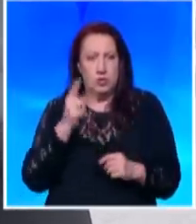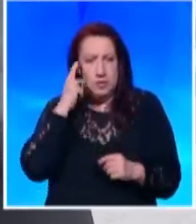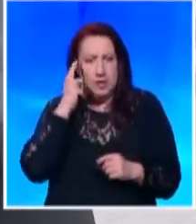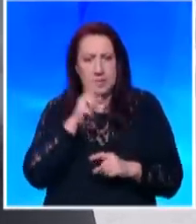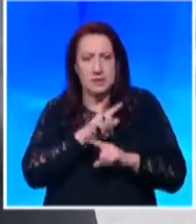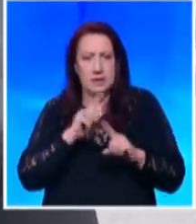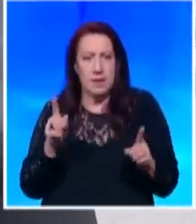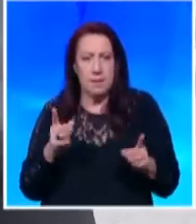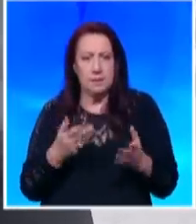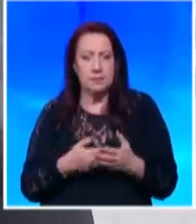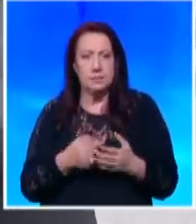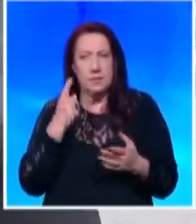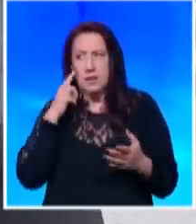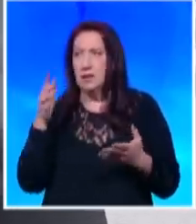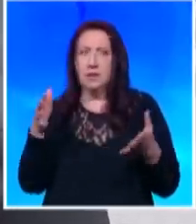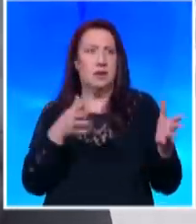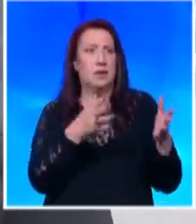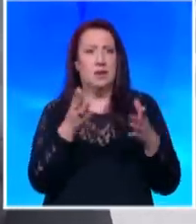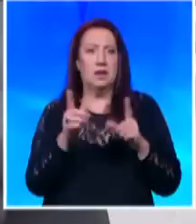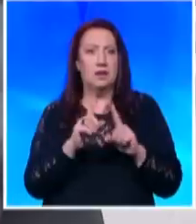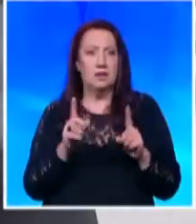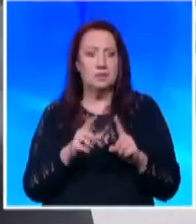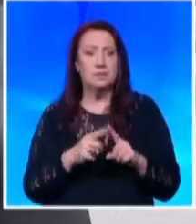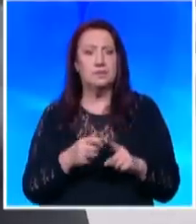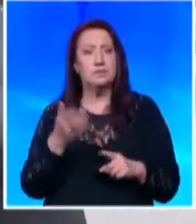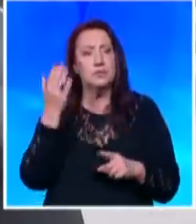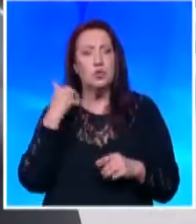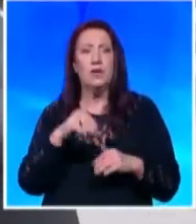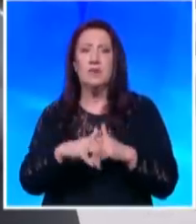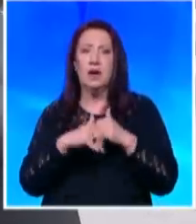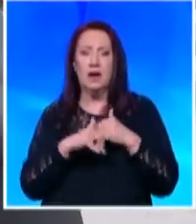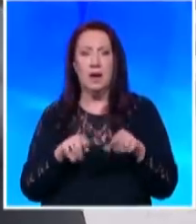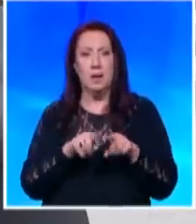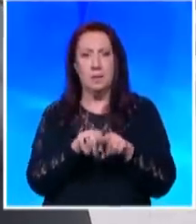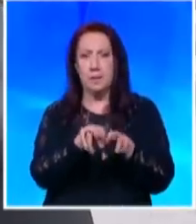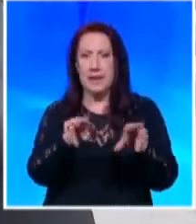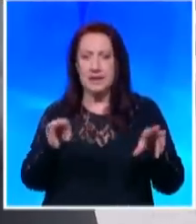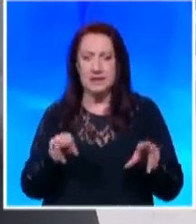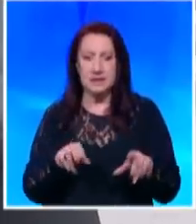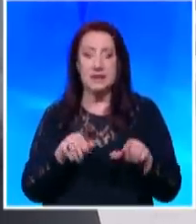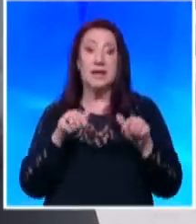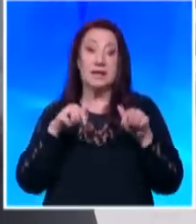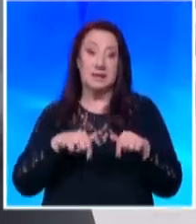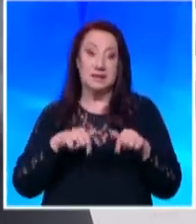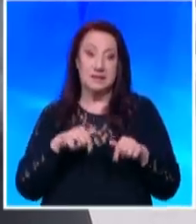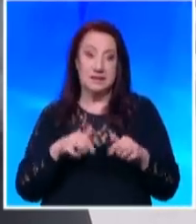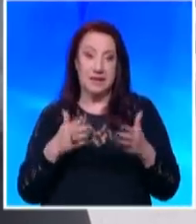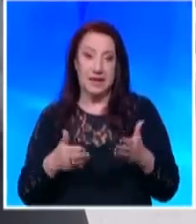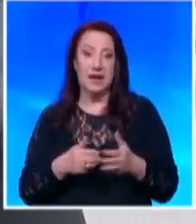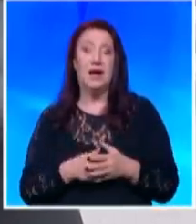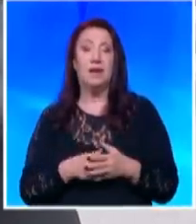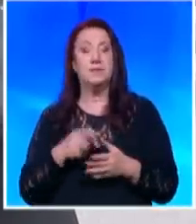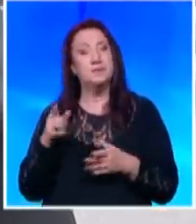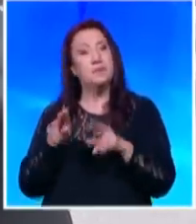бях неориентиран и тогава опора ми бяха близките и приятелите. Сега в лицето на